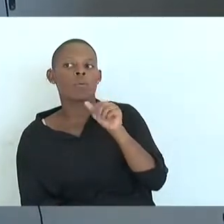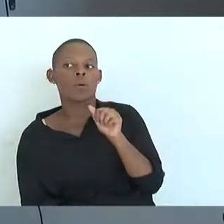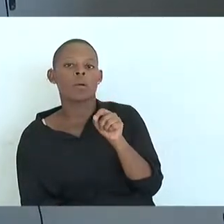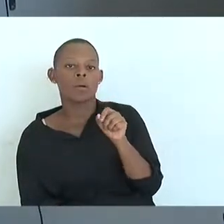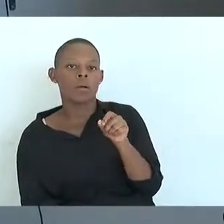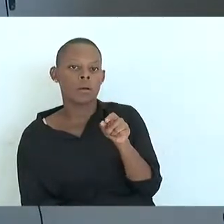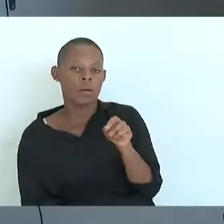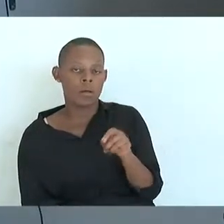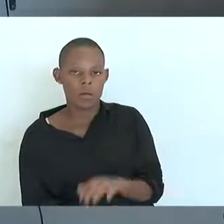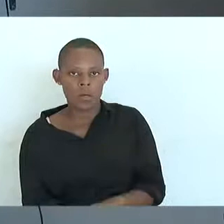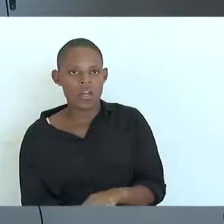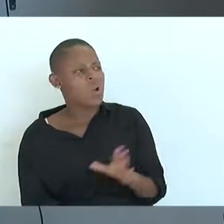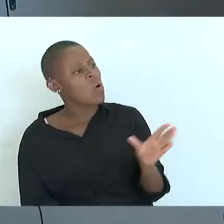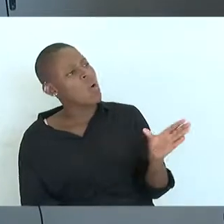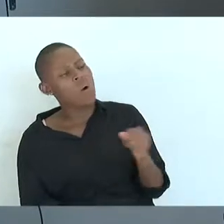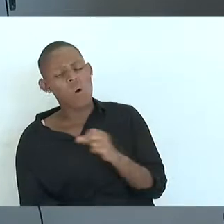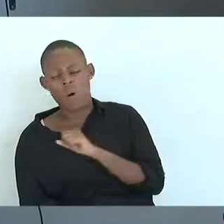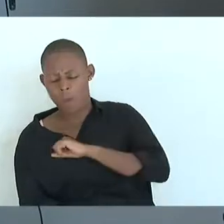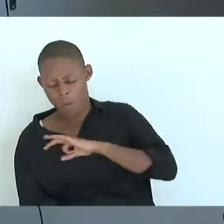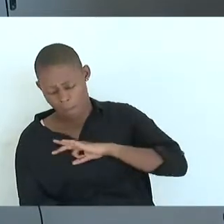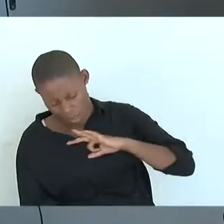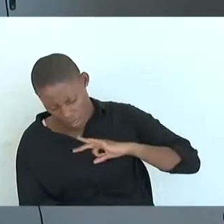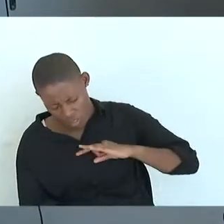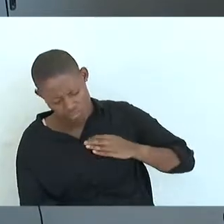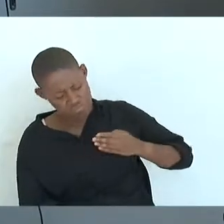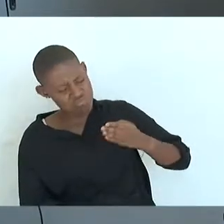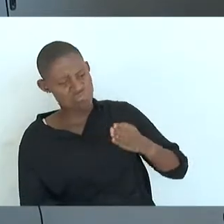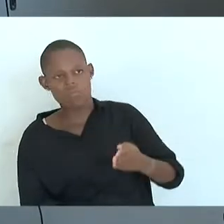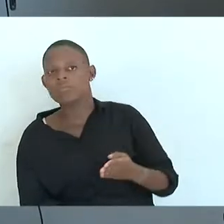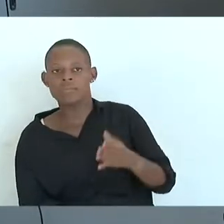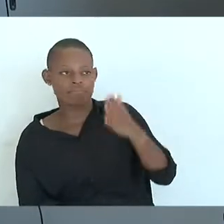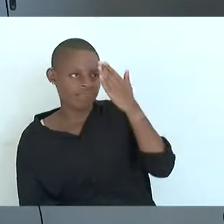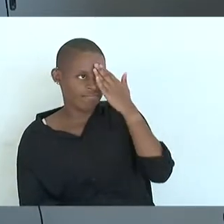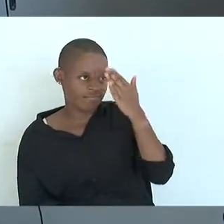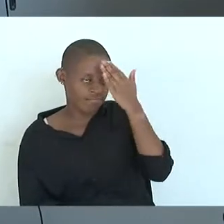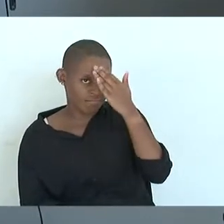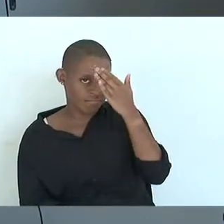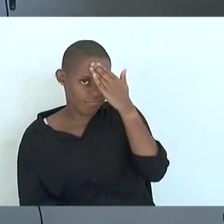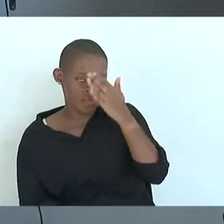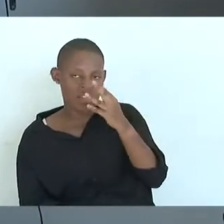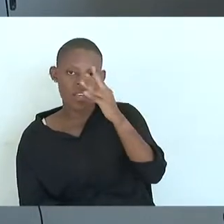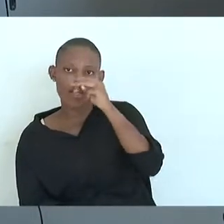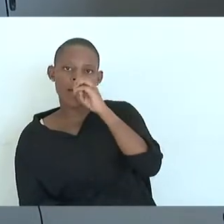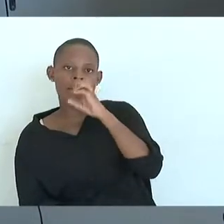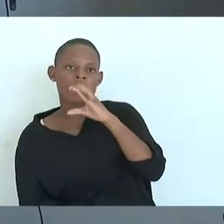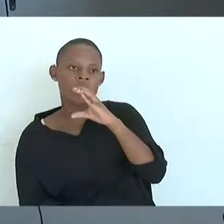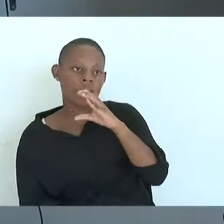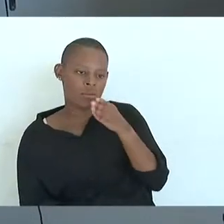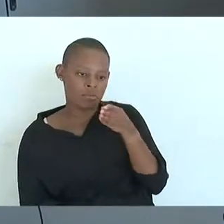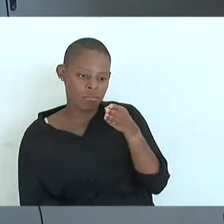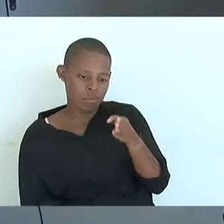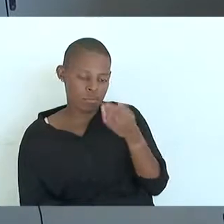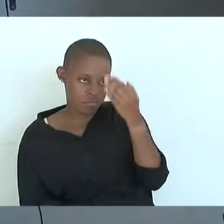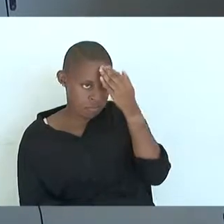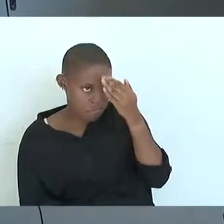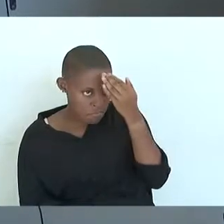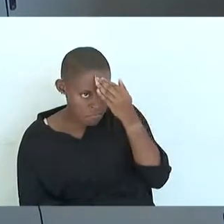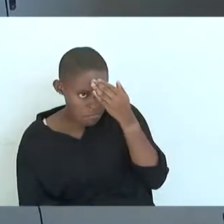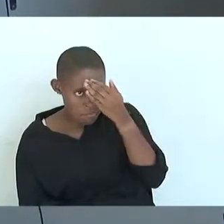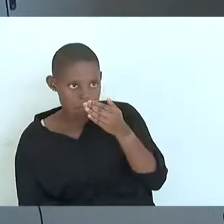abakhona, ndibingelele kakhulu nabo MEC abakhona.